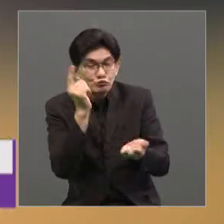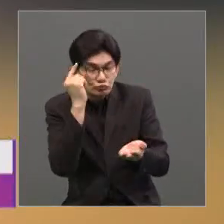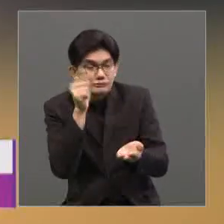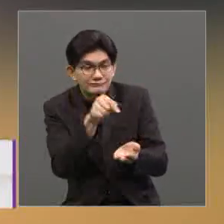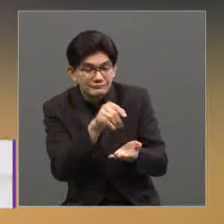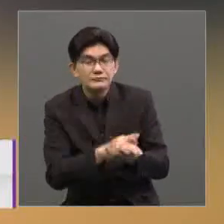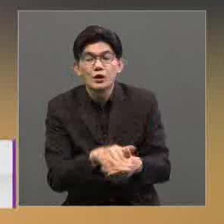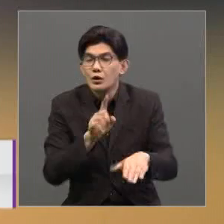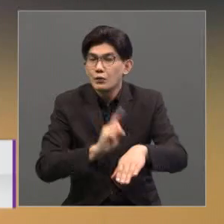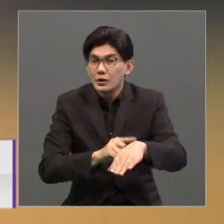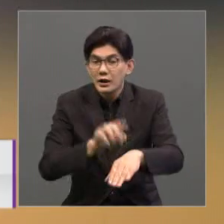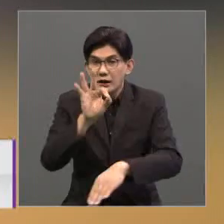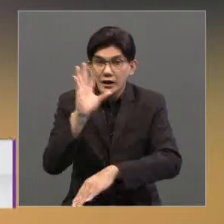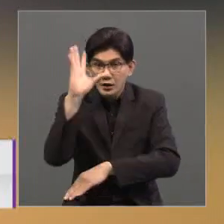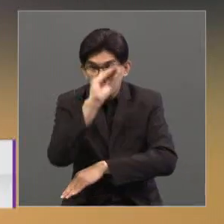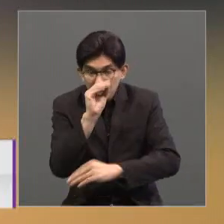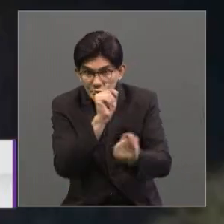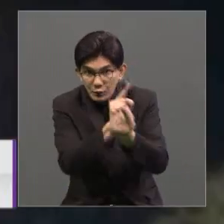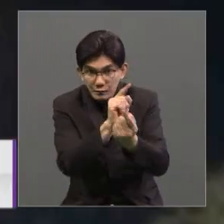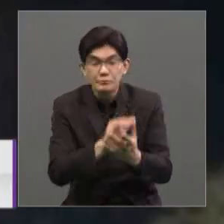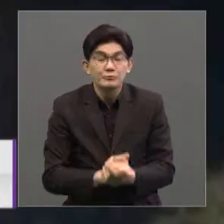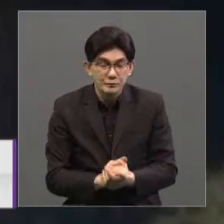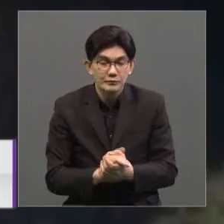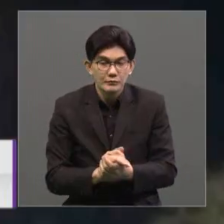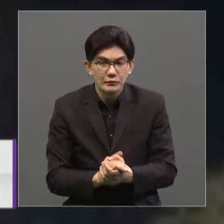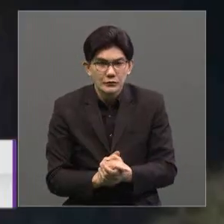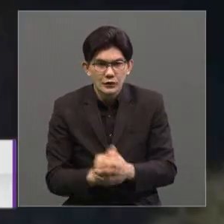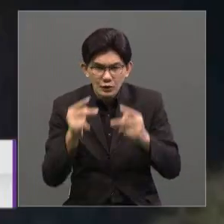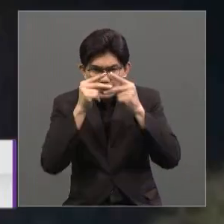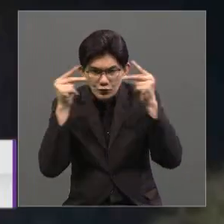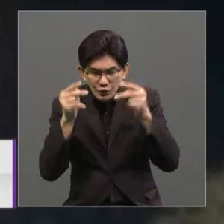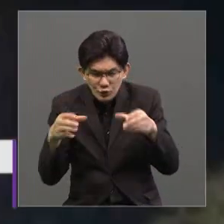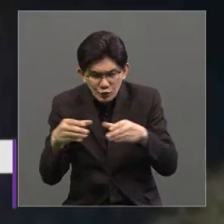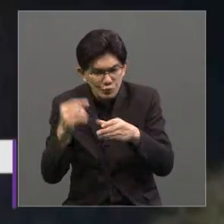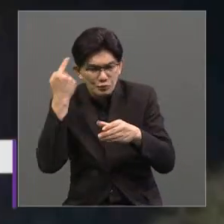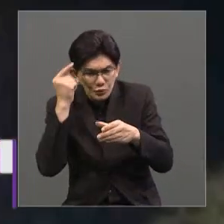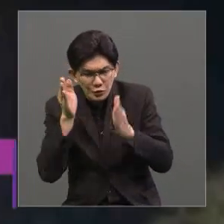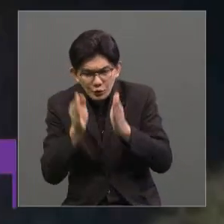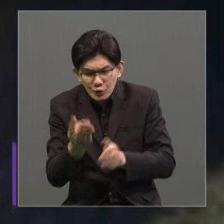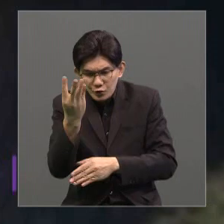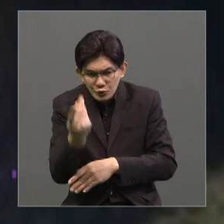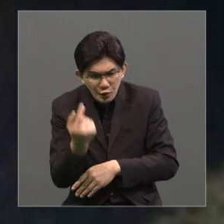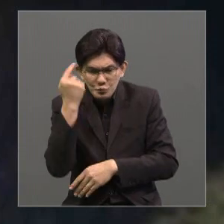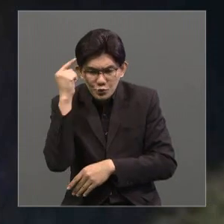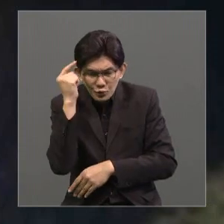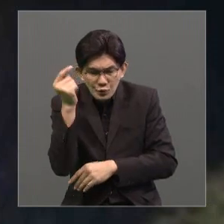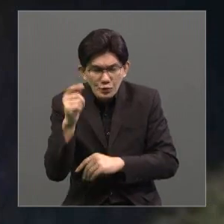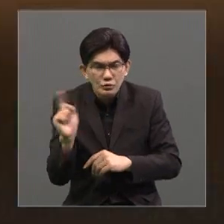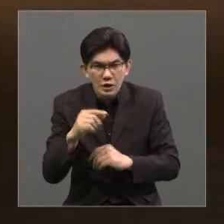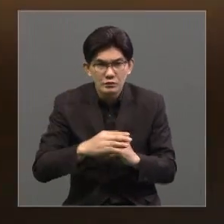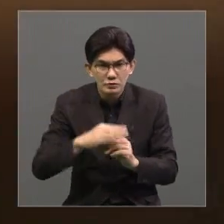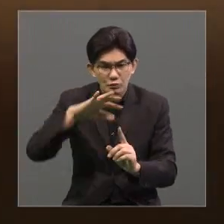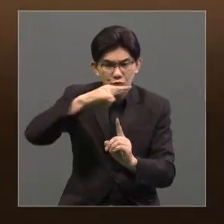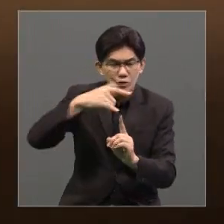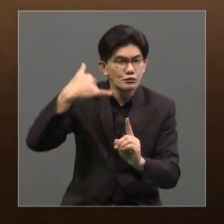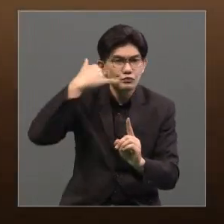หตุเกิดประมาณสัก3ทุ่มแล้วก็ยังได้รับรายงานว่ามีคนร้ายไม่ทราบกลุ่มไม่ทราบจำนวนลอบเผาสัญญาเสาส่งสั